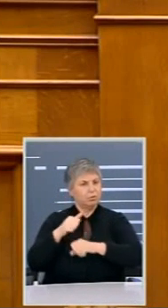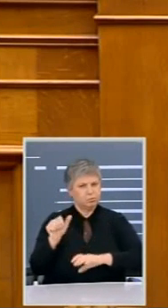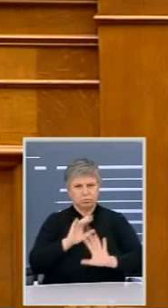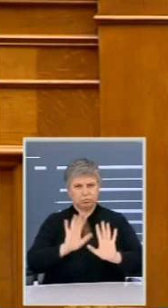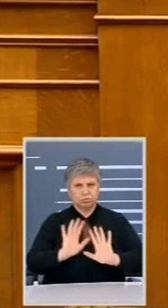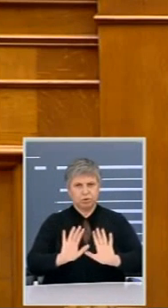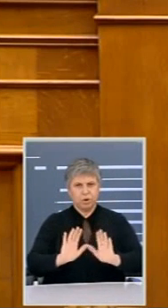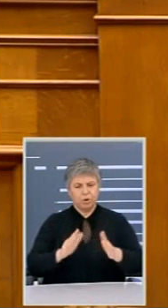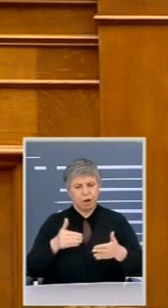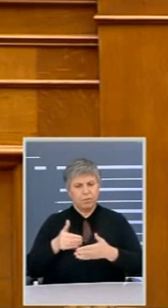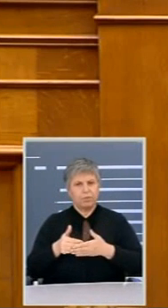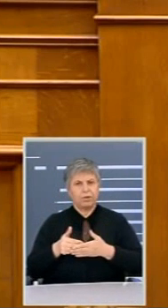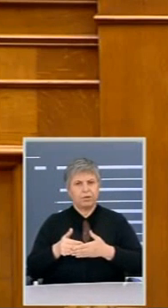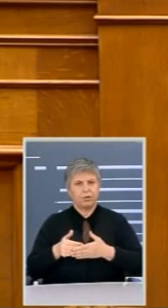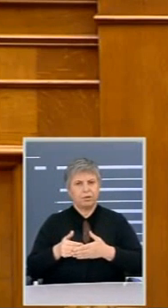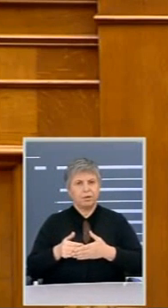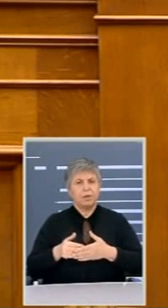Και